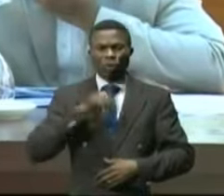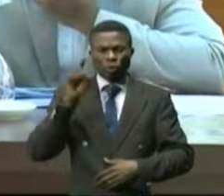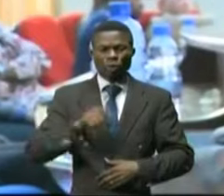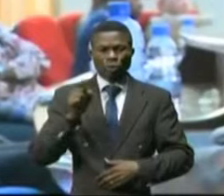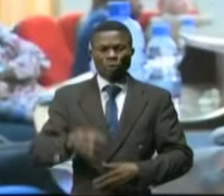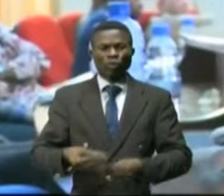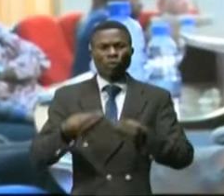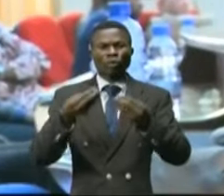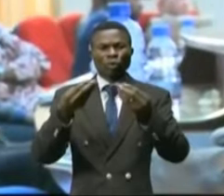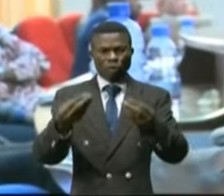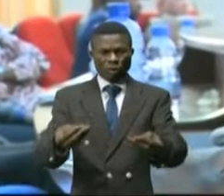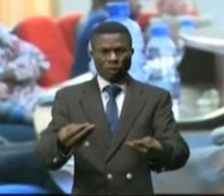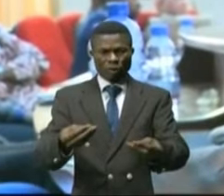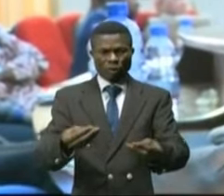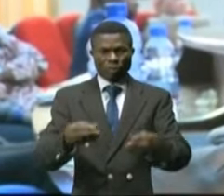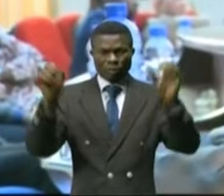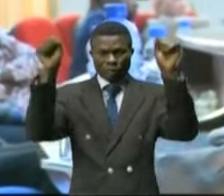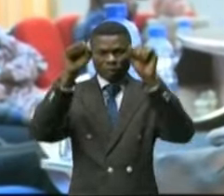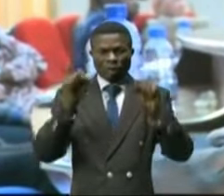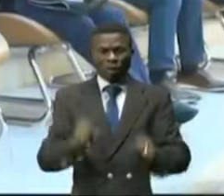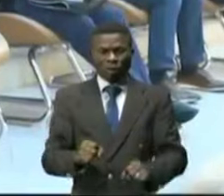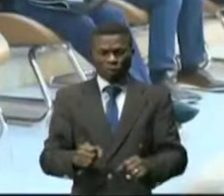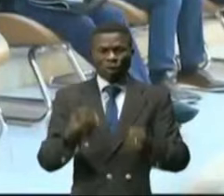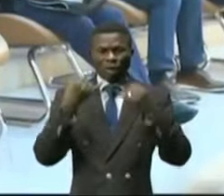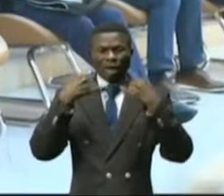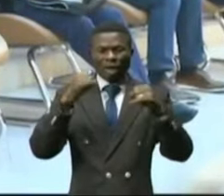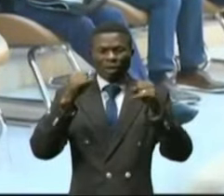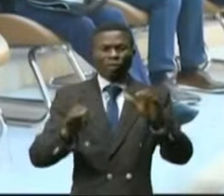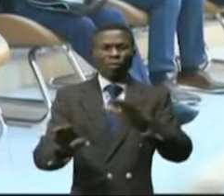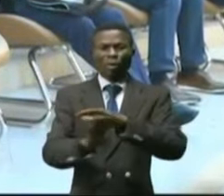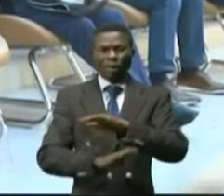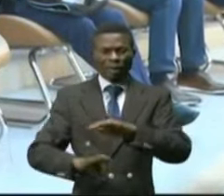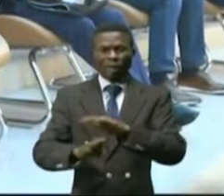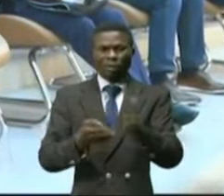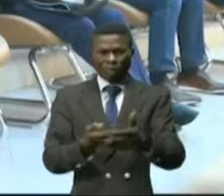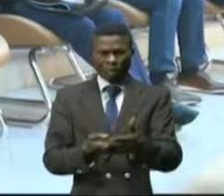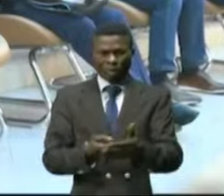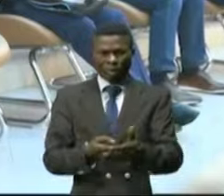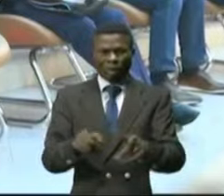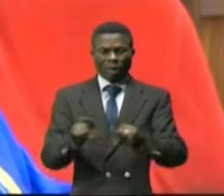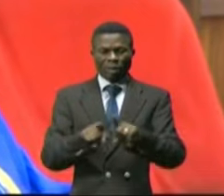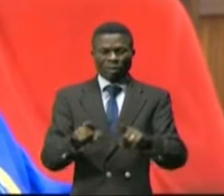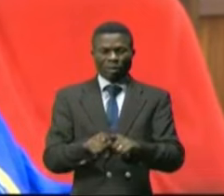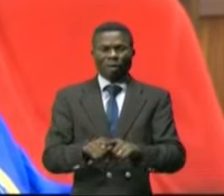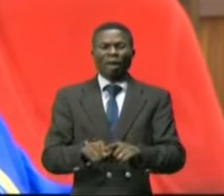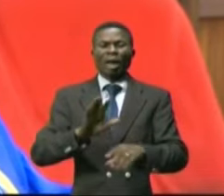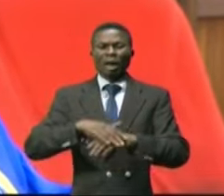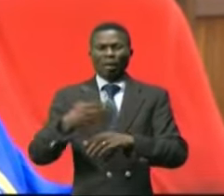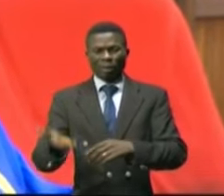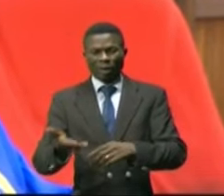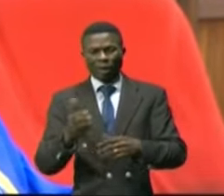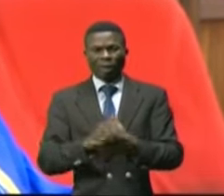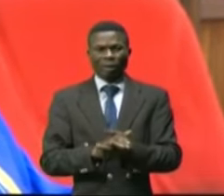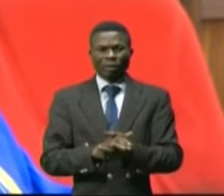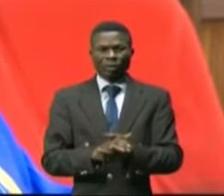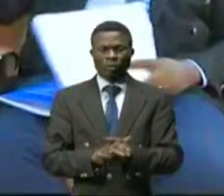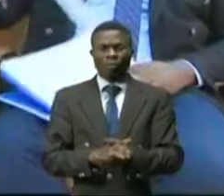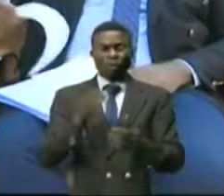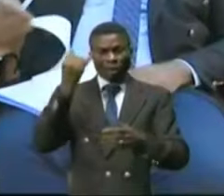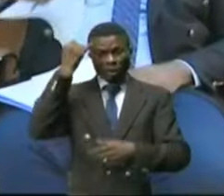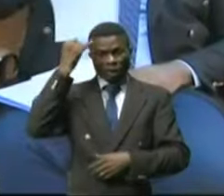fournir notre système de base de données. C'est ça qu'on appelle le référencement. Et après, dans le